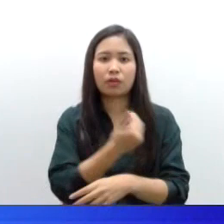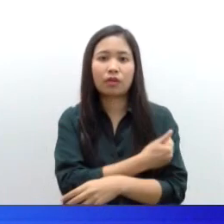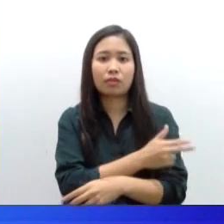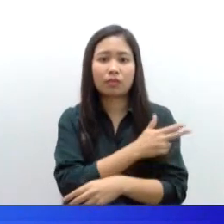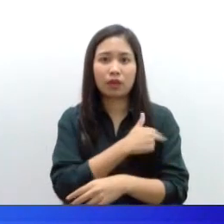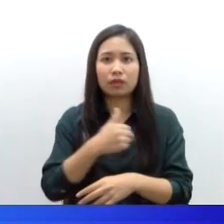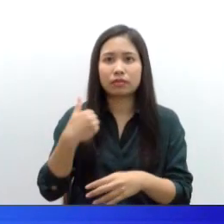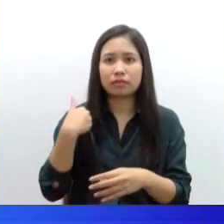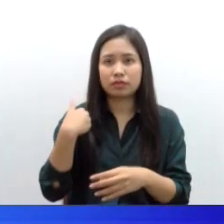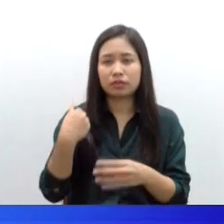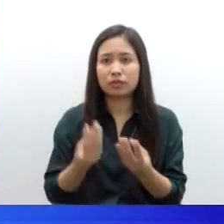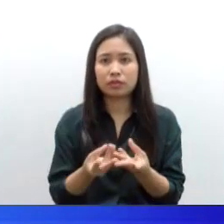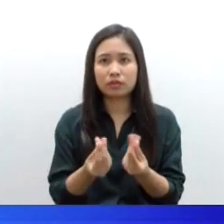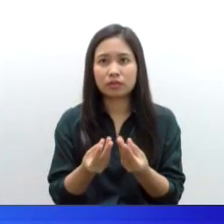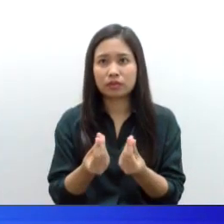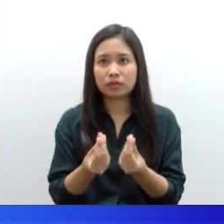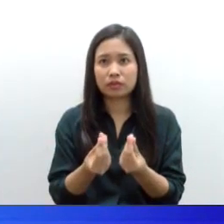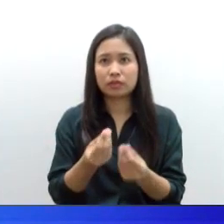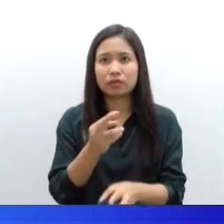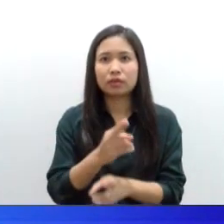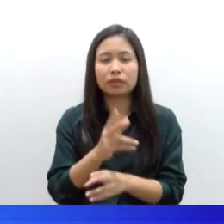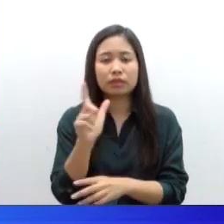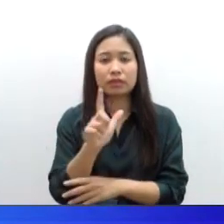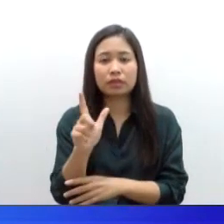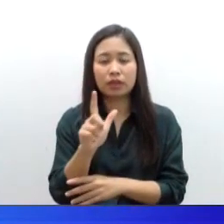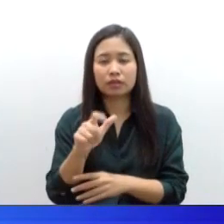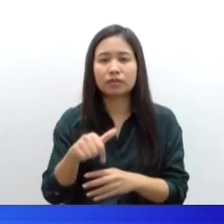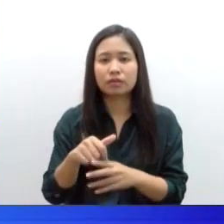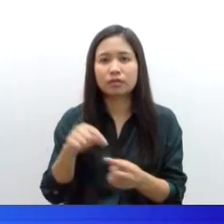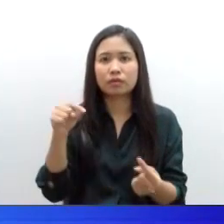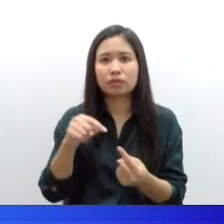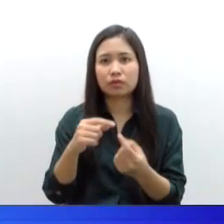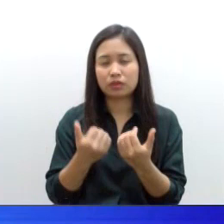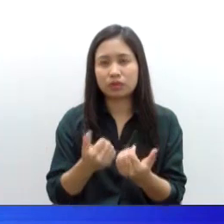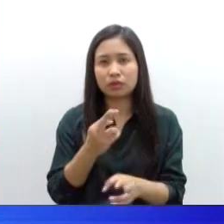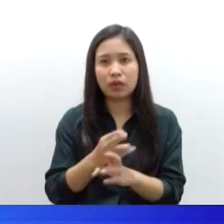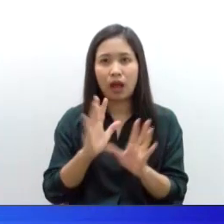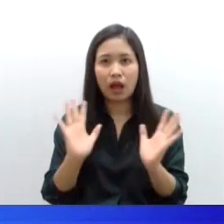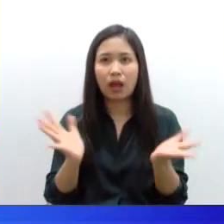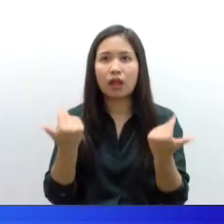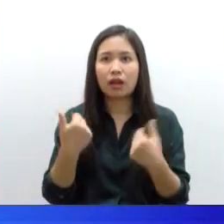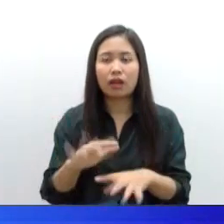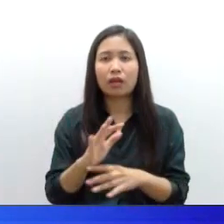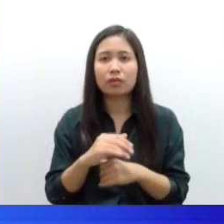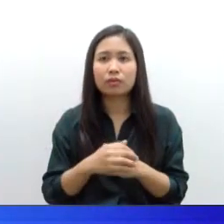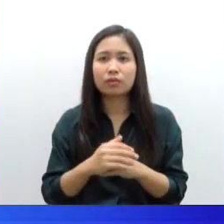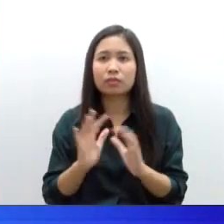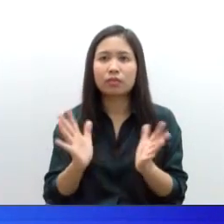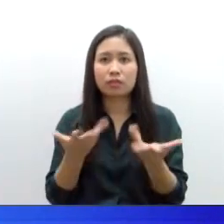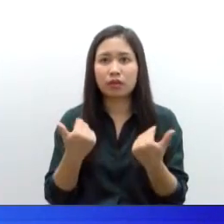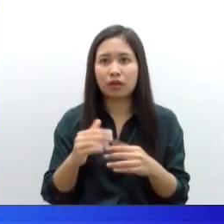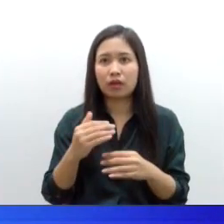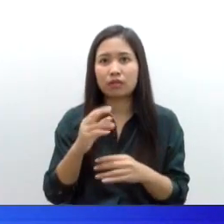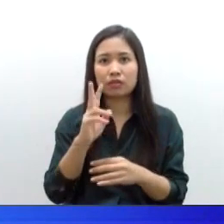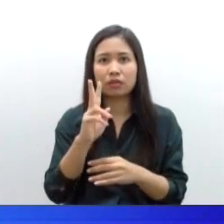คนครับที่อยู่ในสถานพยาบาลนะครับและที่น่ายินดีก็คือคนที่รักษาหายแล้วนะครับมีถึงจำนวน